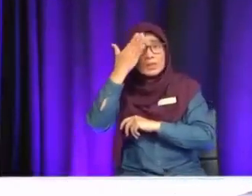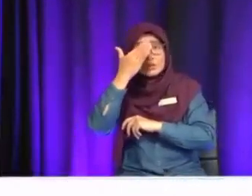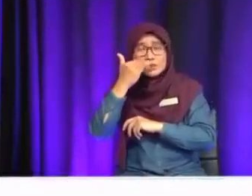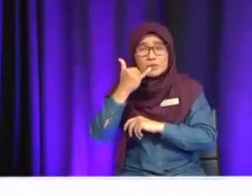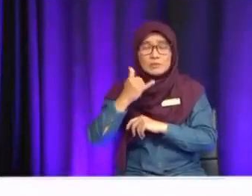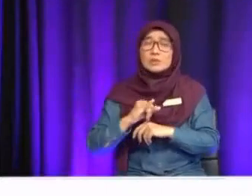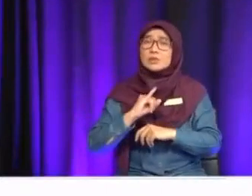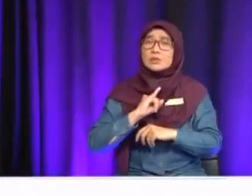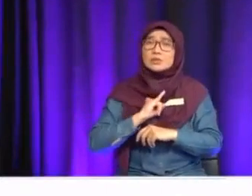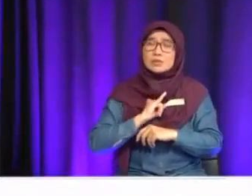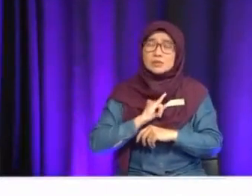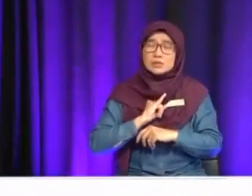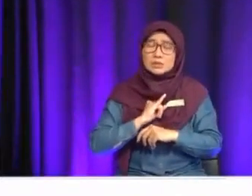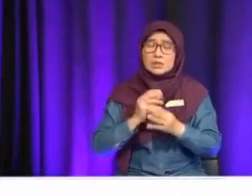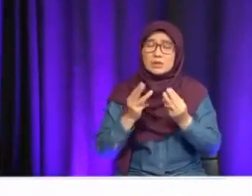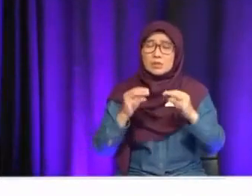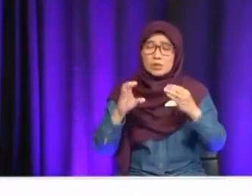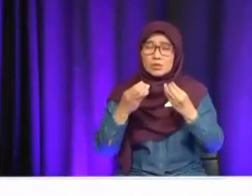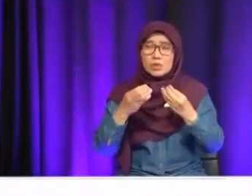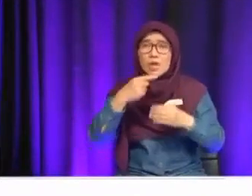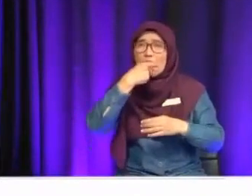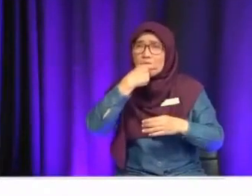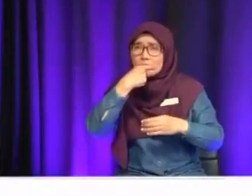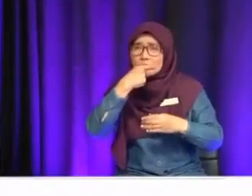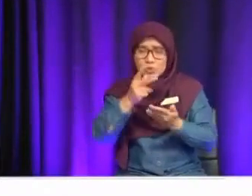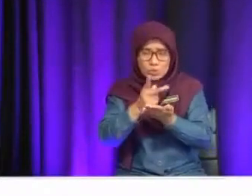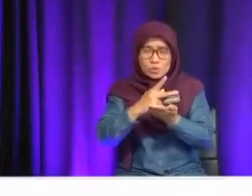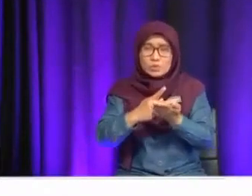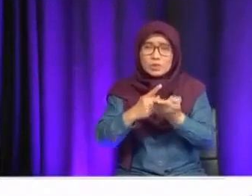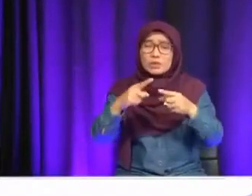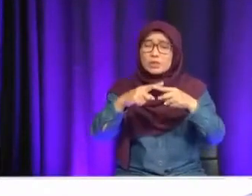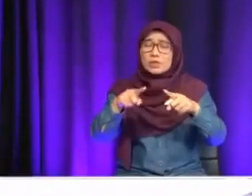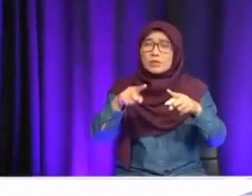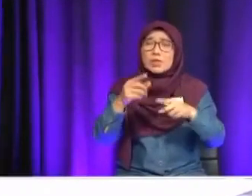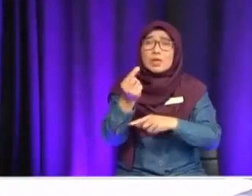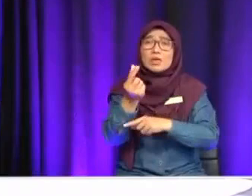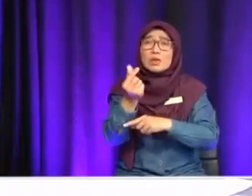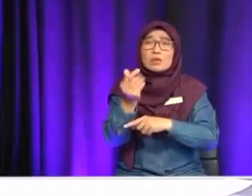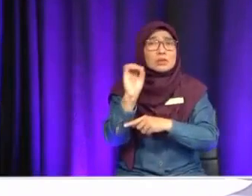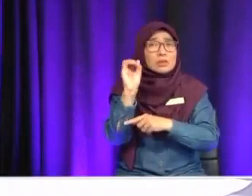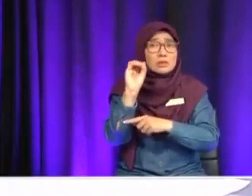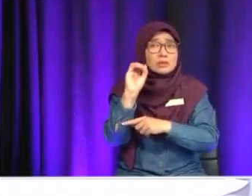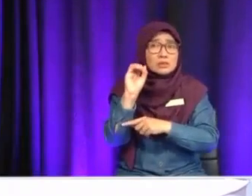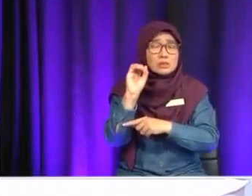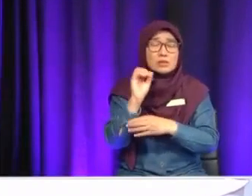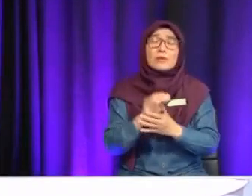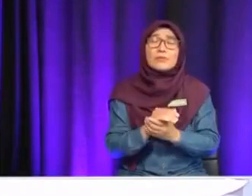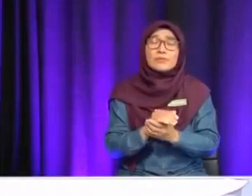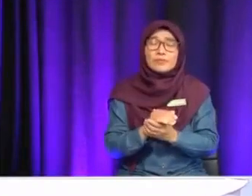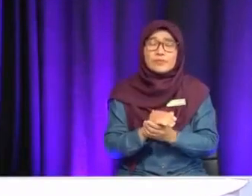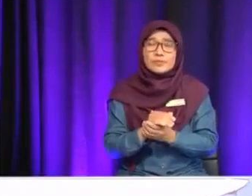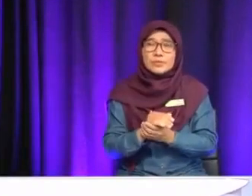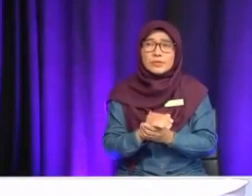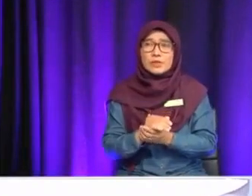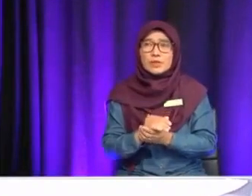Ni, saya ni kak. Saya nak buat kuih. Pakar pun buat kuihnya. Tapi saya ni tak cukup modal pula sekarang ni. Sebenarnya kak Syafika, akak